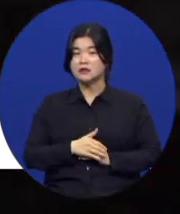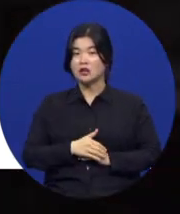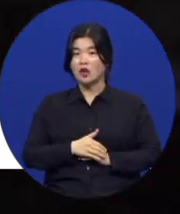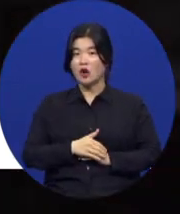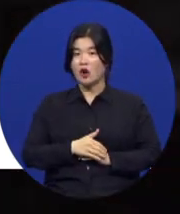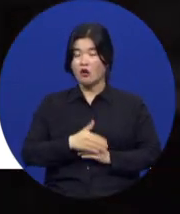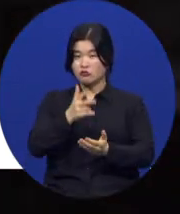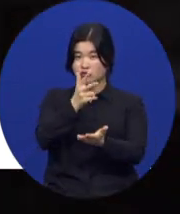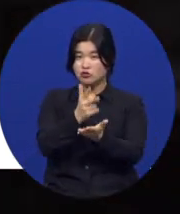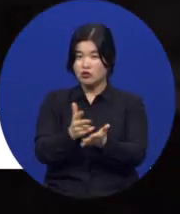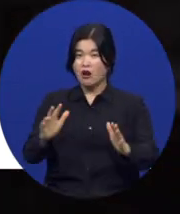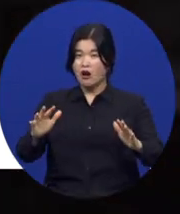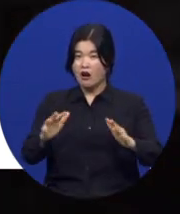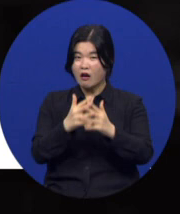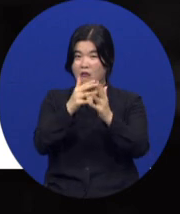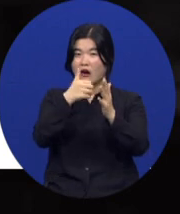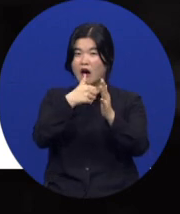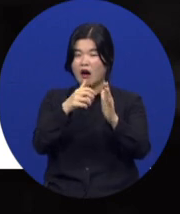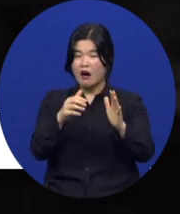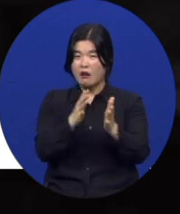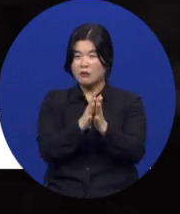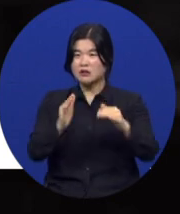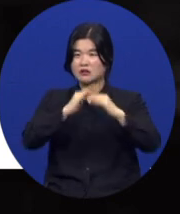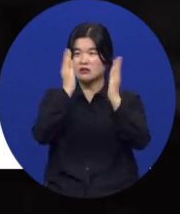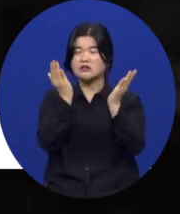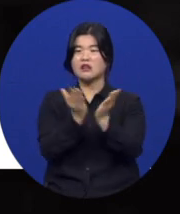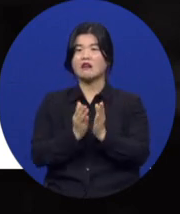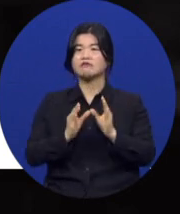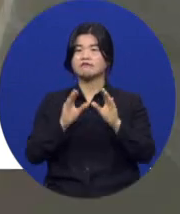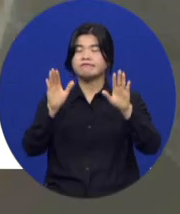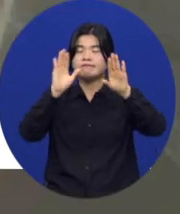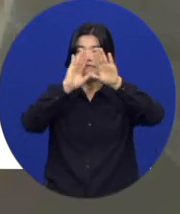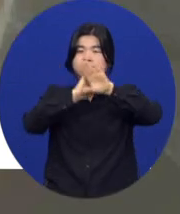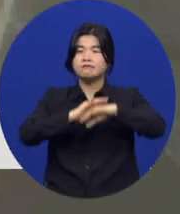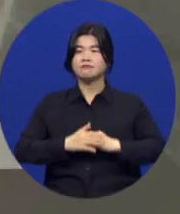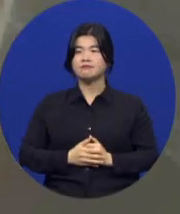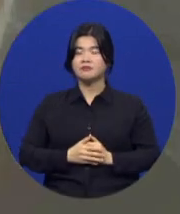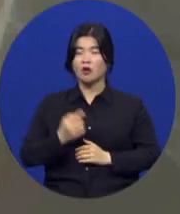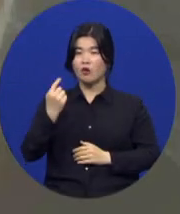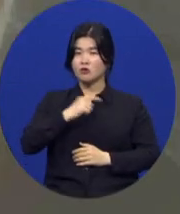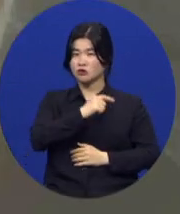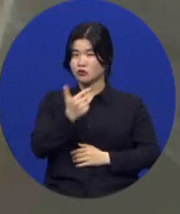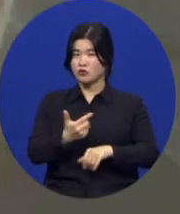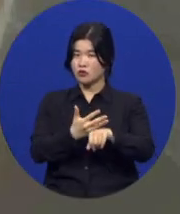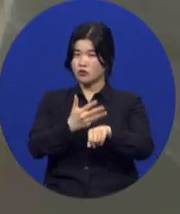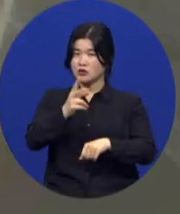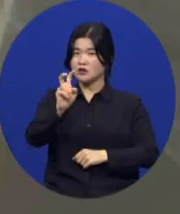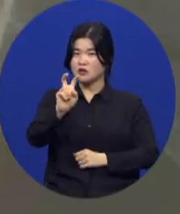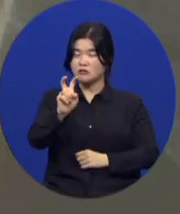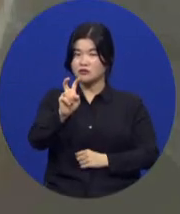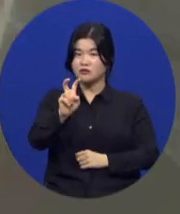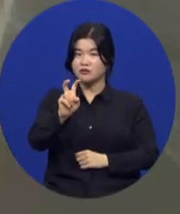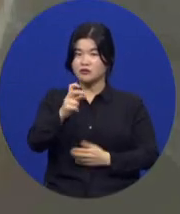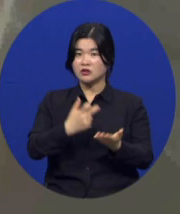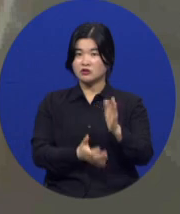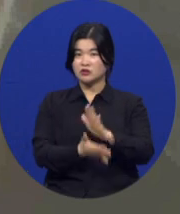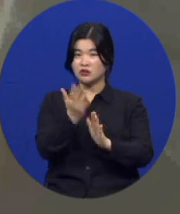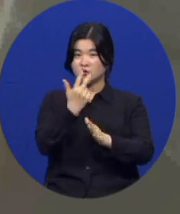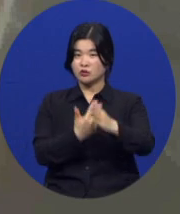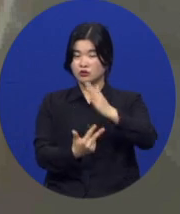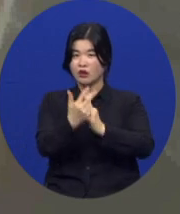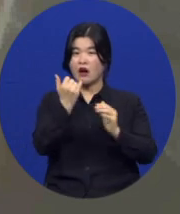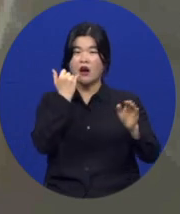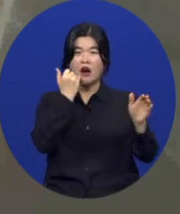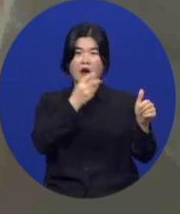주택과 아파트 건물들도 불켜진 곳 없이 깜깜 합니다 어제 저녁 8시 20분쯤 제주시 조천읍 함덕리